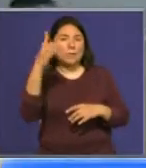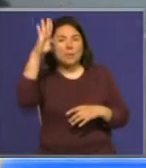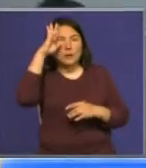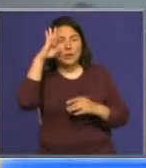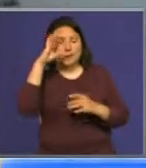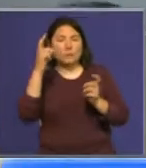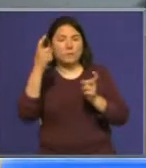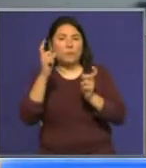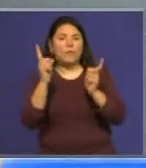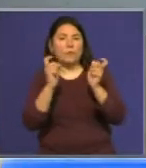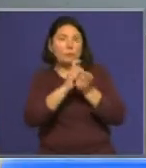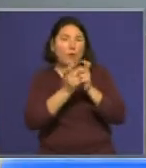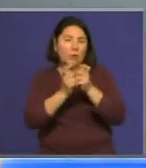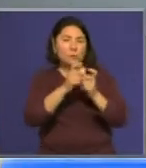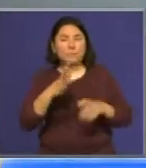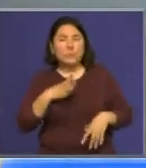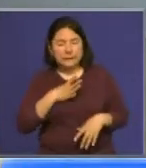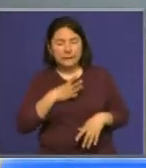шықты.